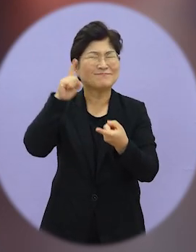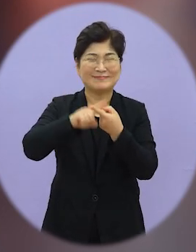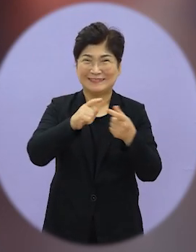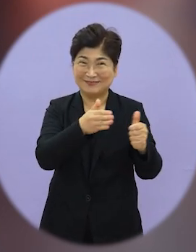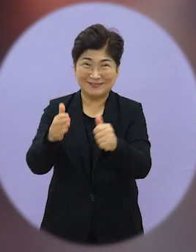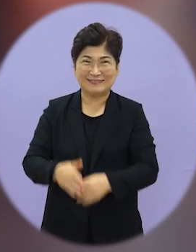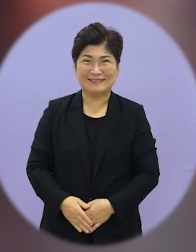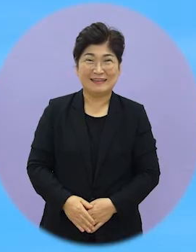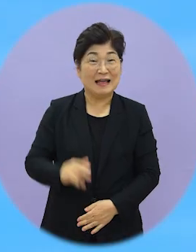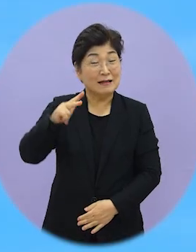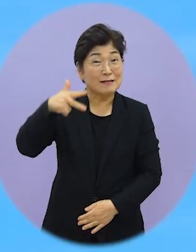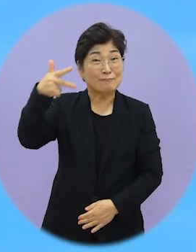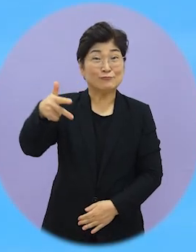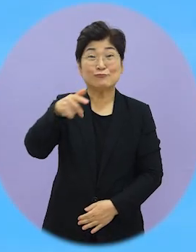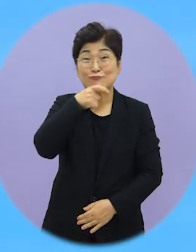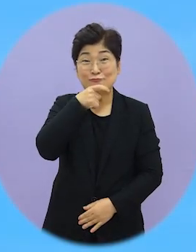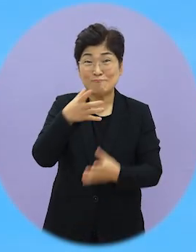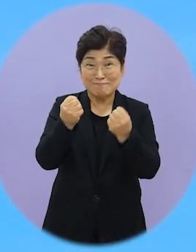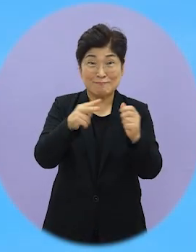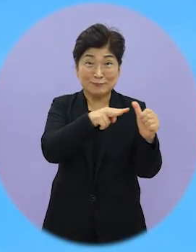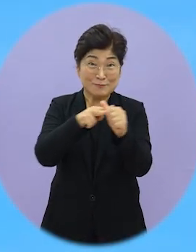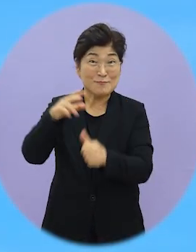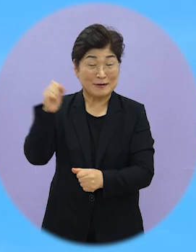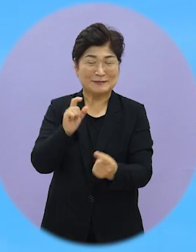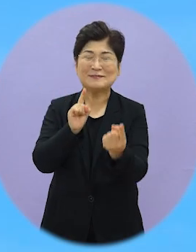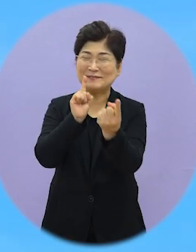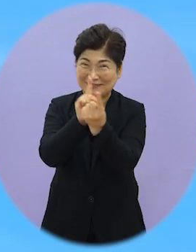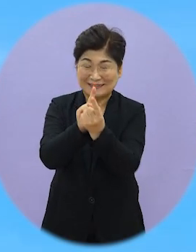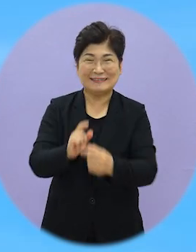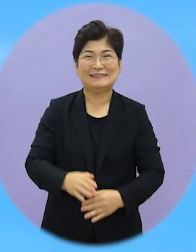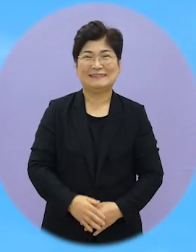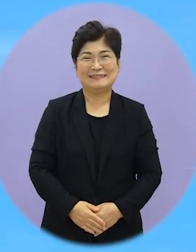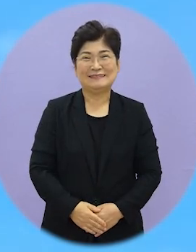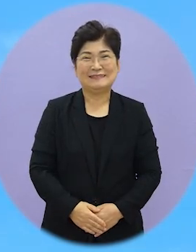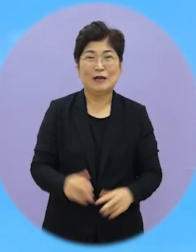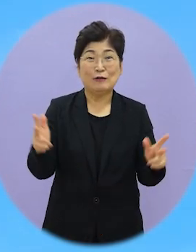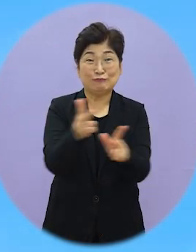관심 바랍니다. 저는 다음 주 수요일에 더 풍성한 소식을